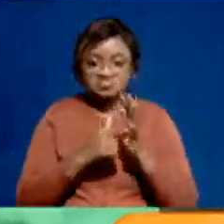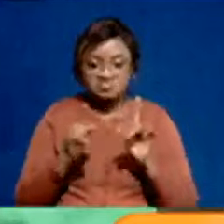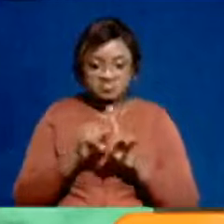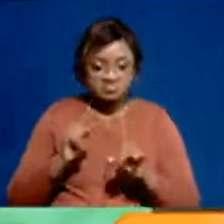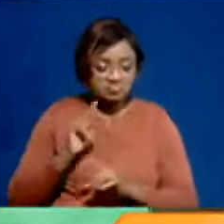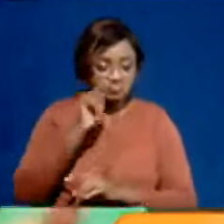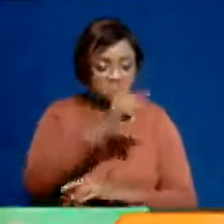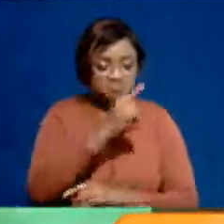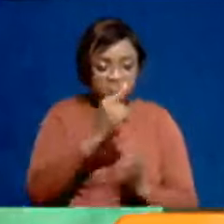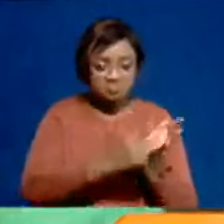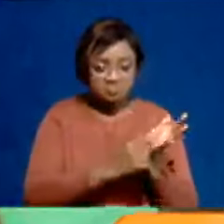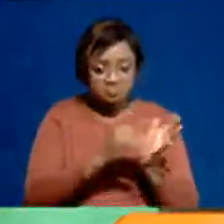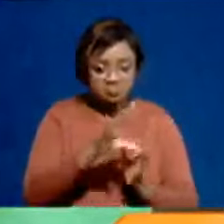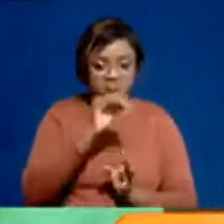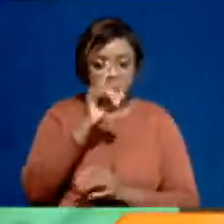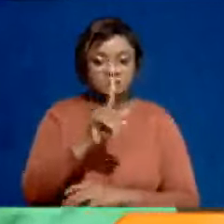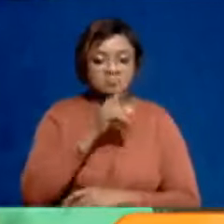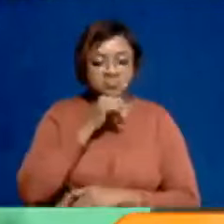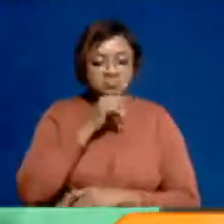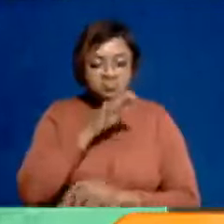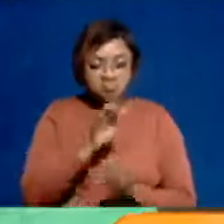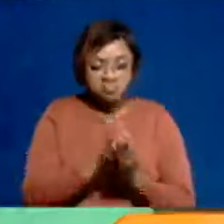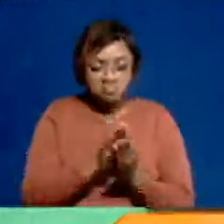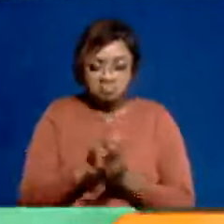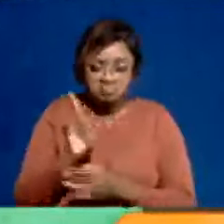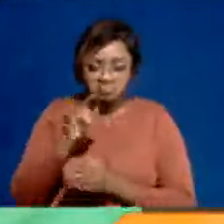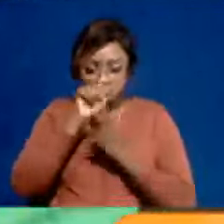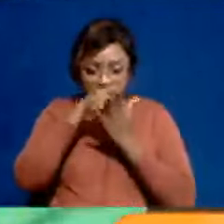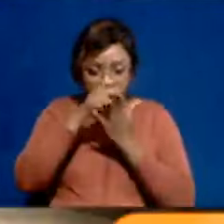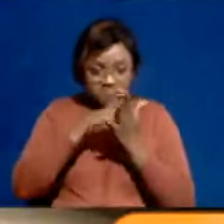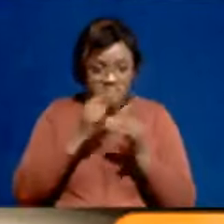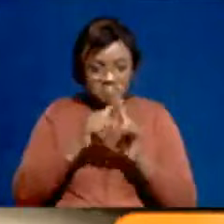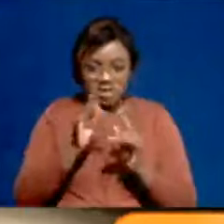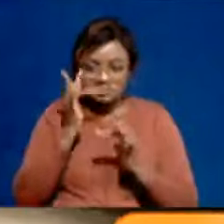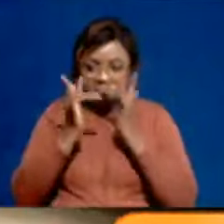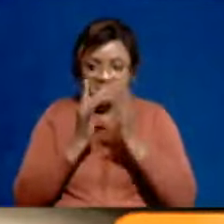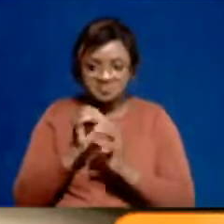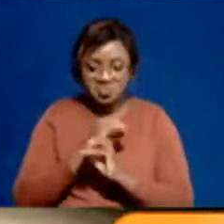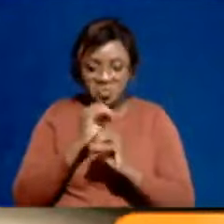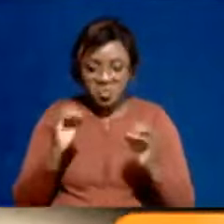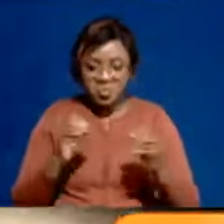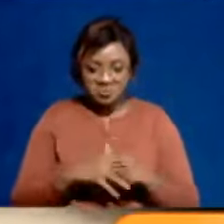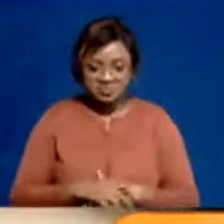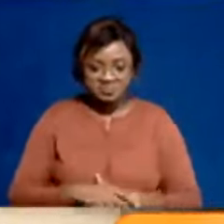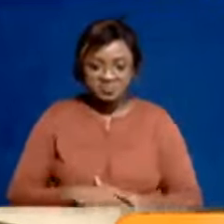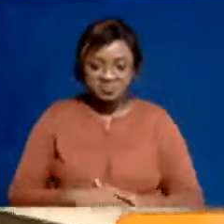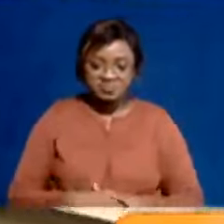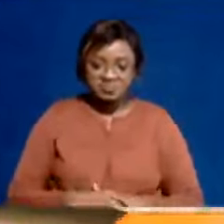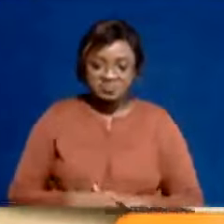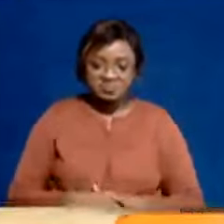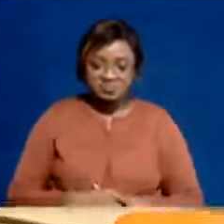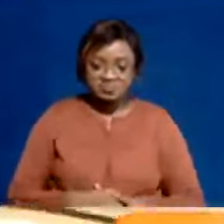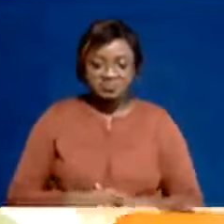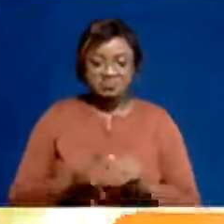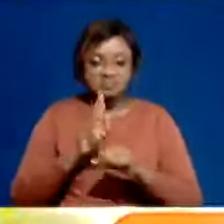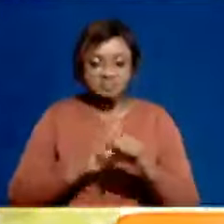na tukaona kuna mzee ambaye anafanya nguruwe bila hiyo harufu. Mbinu hii inahusisha matumizi ya